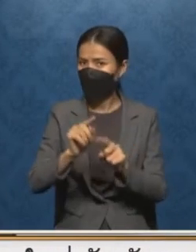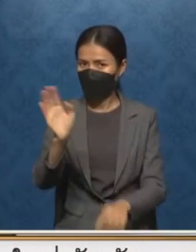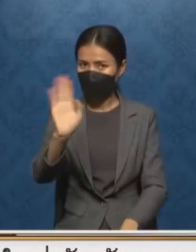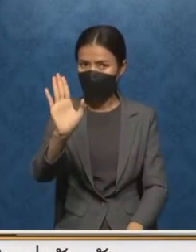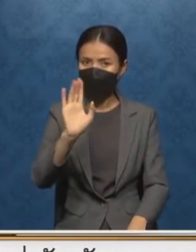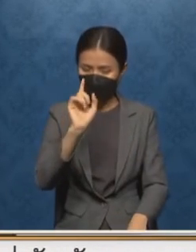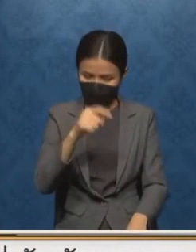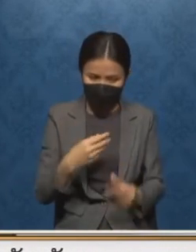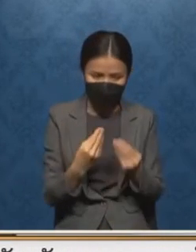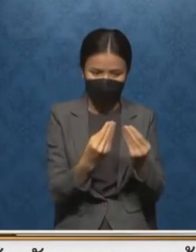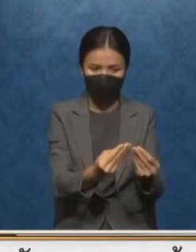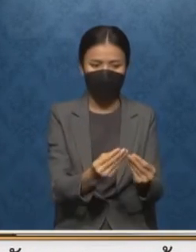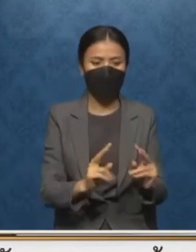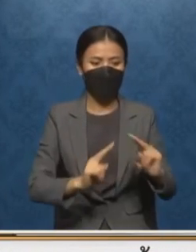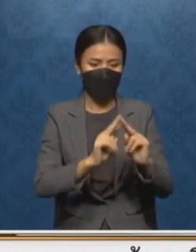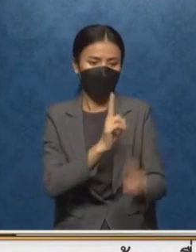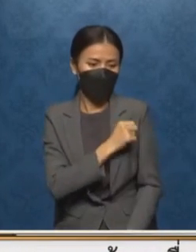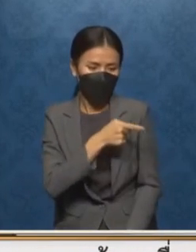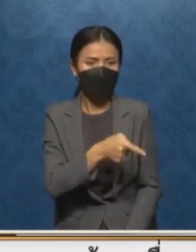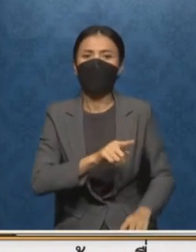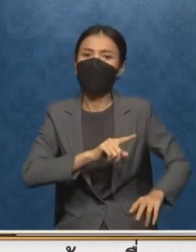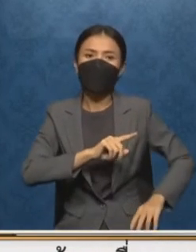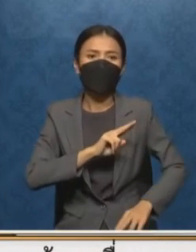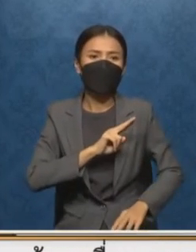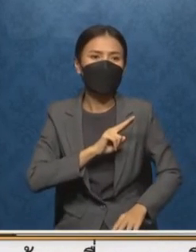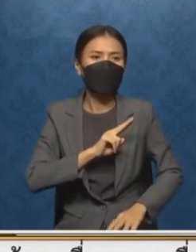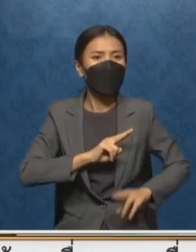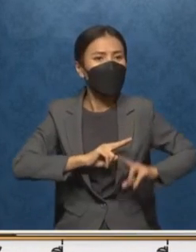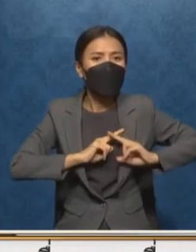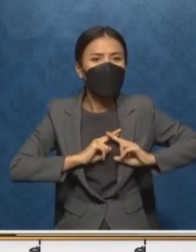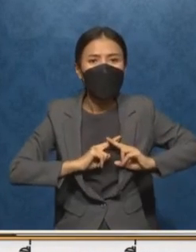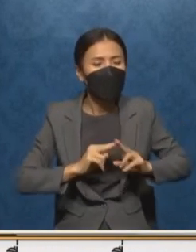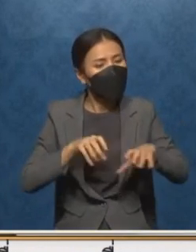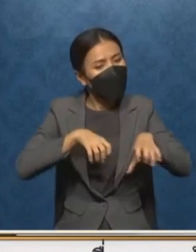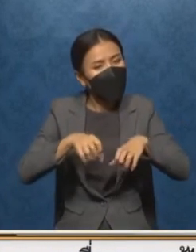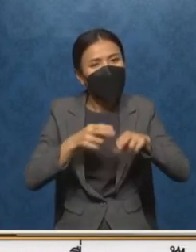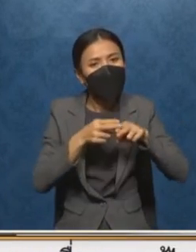ของเจาี่ทุกคน ของกระศวศักัครับ ขอบคุณครั สำหรบครับ ขอบคุณครับ ต่อไป